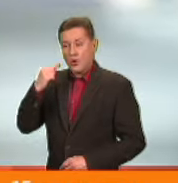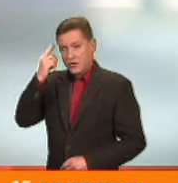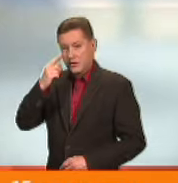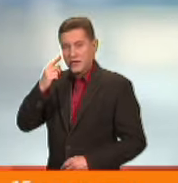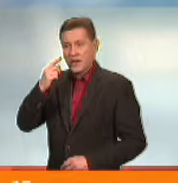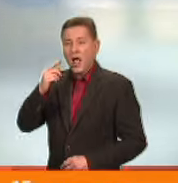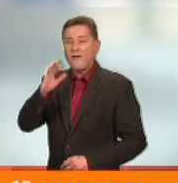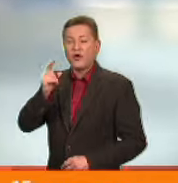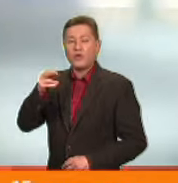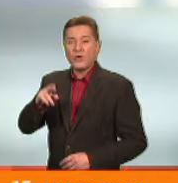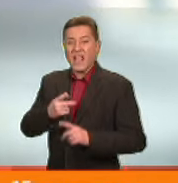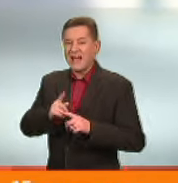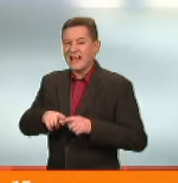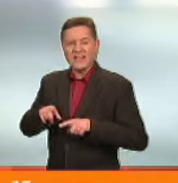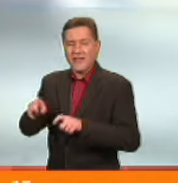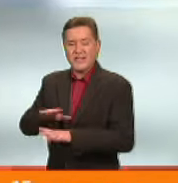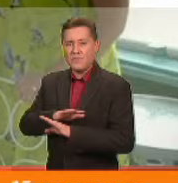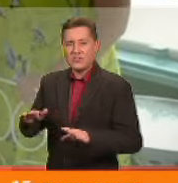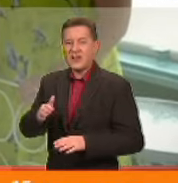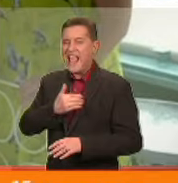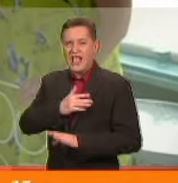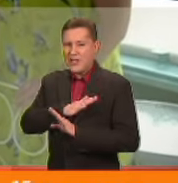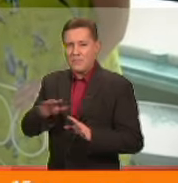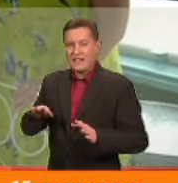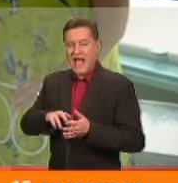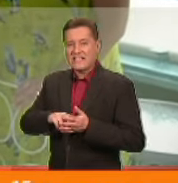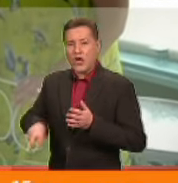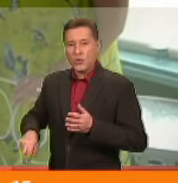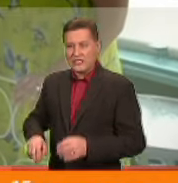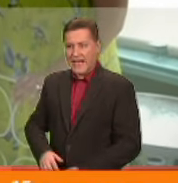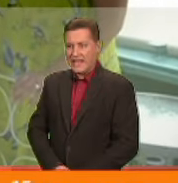впервые от этого не бежит, не пытается устраниться. Дай